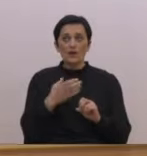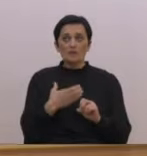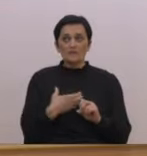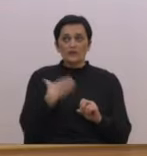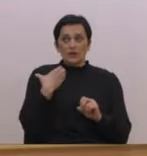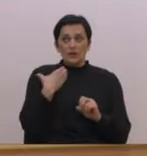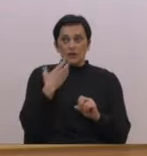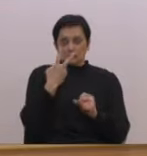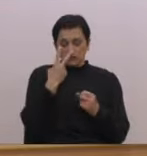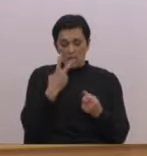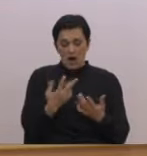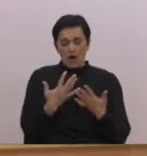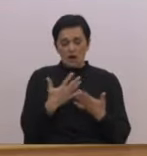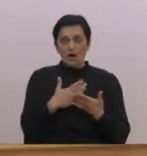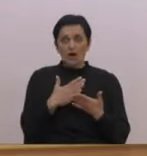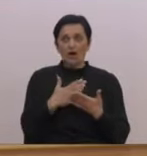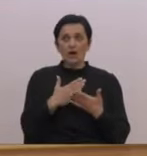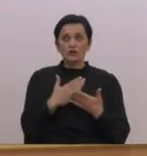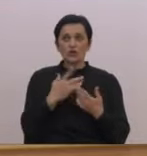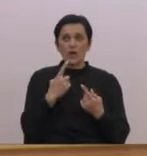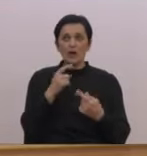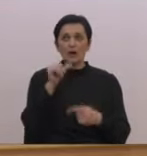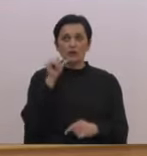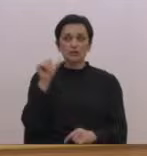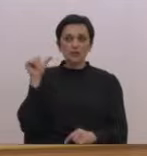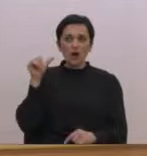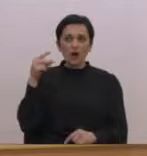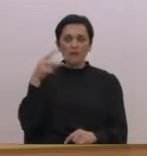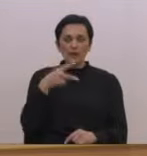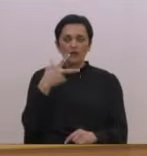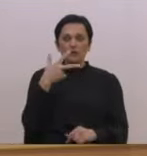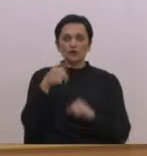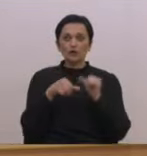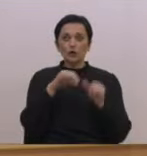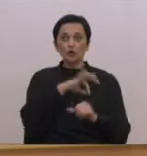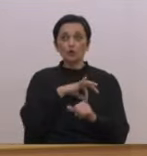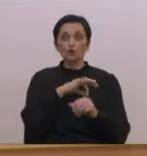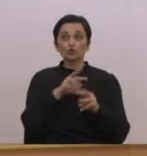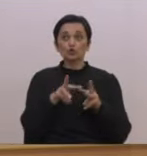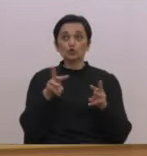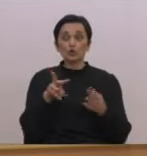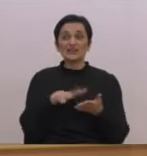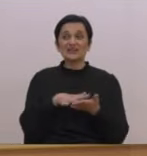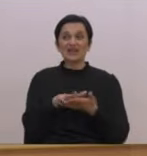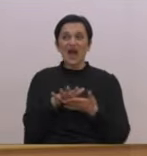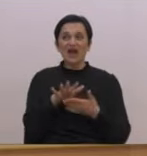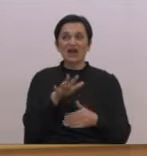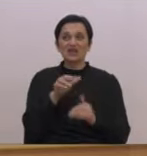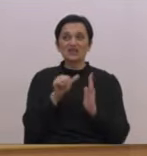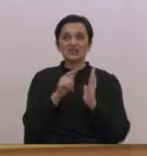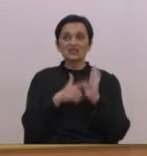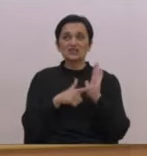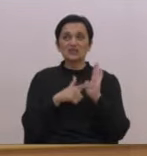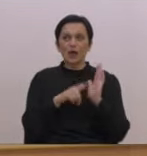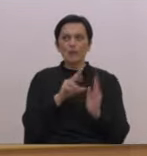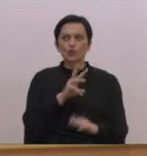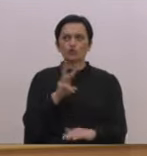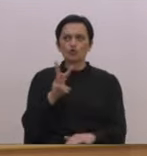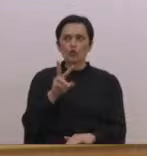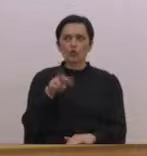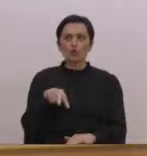are moțemuli, șarșan, orieta s-o zda samcel, zi ustiții sa ministrul, da, harja, samuzdati milioni